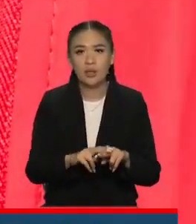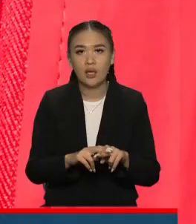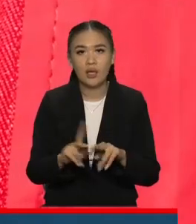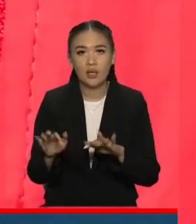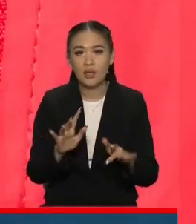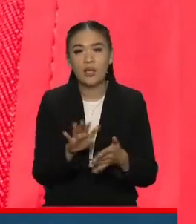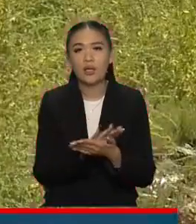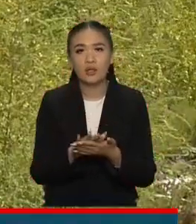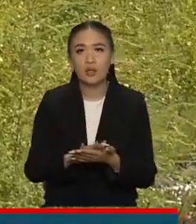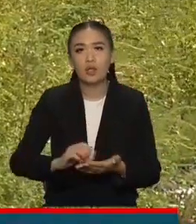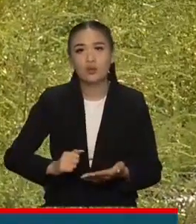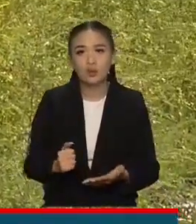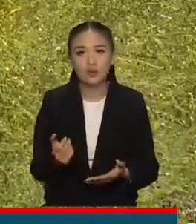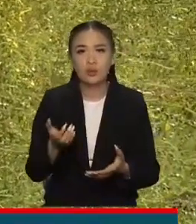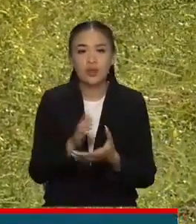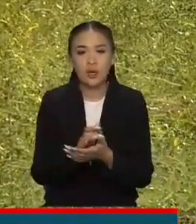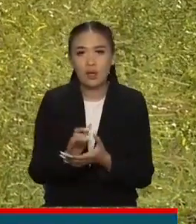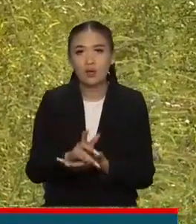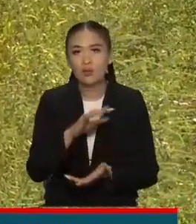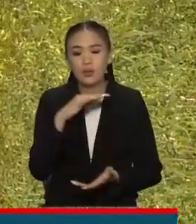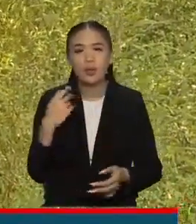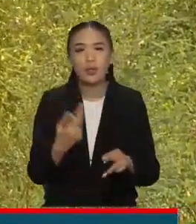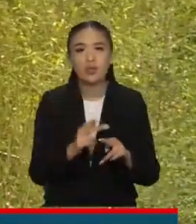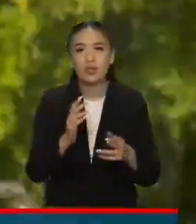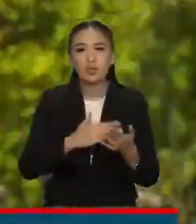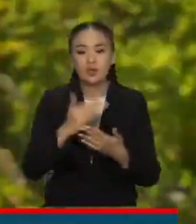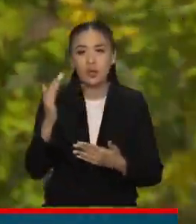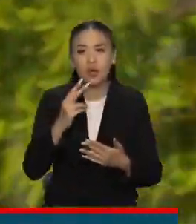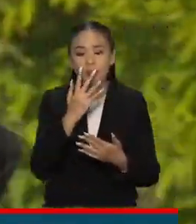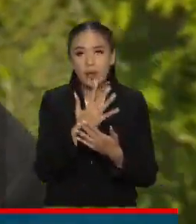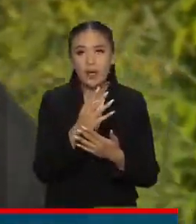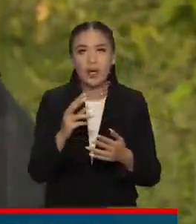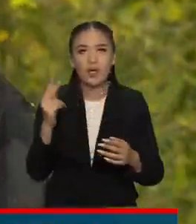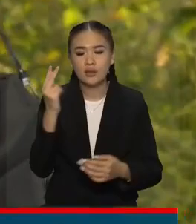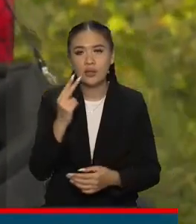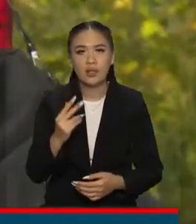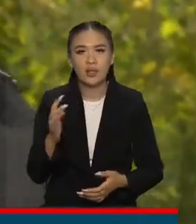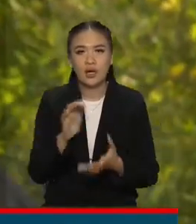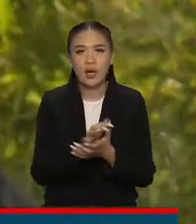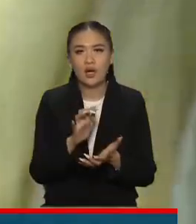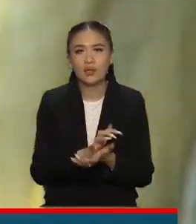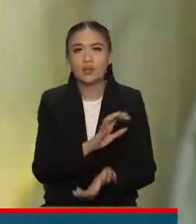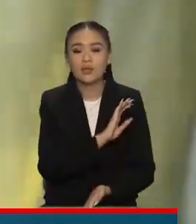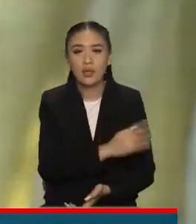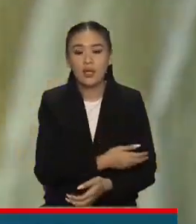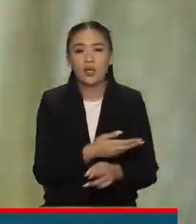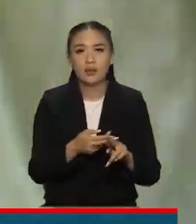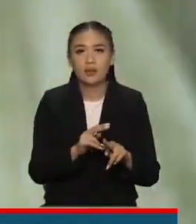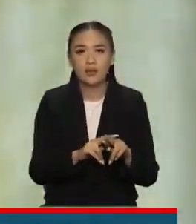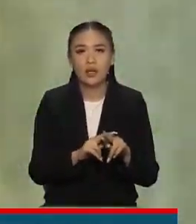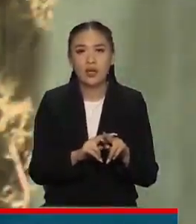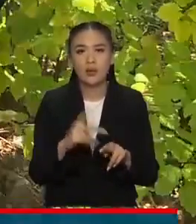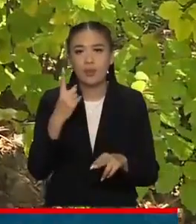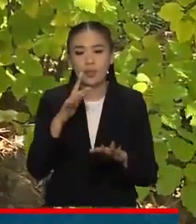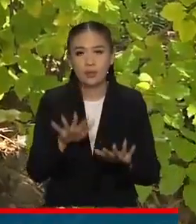көптеген таныс дос табамыз. Астана ластану деңгейі жоғары қалалардың қатарына жатады. Түйткілді мәселелердің бірі қоқыс алаңдарын заңсыз